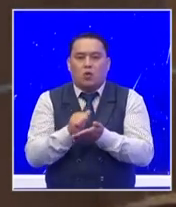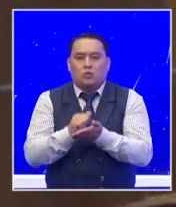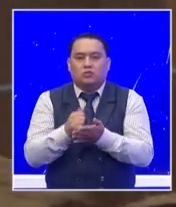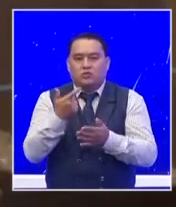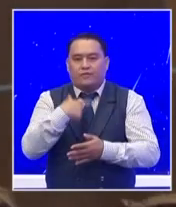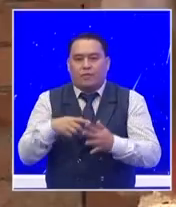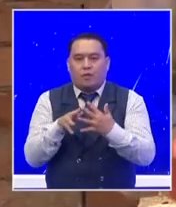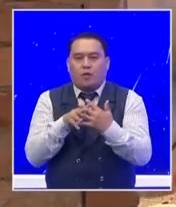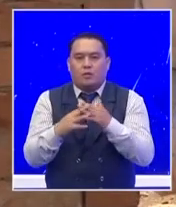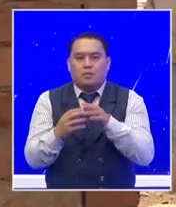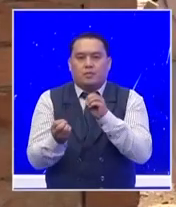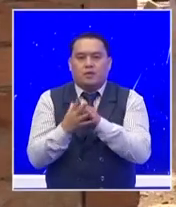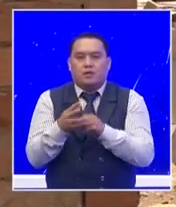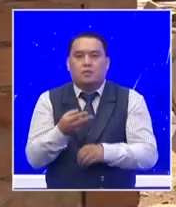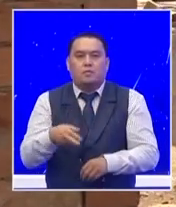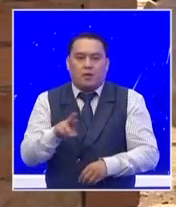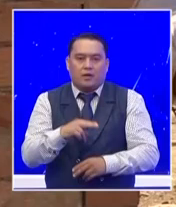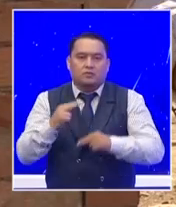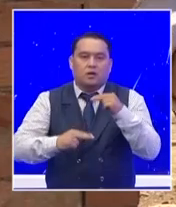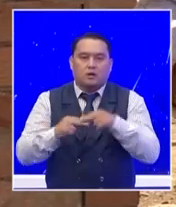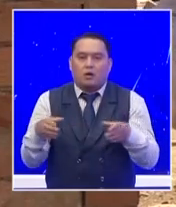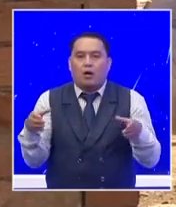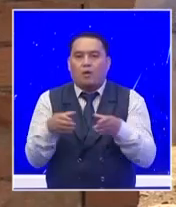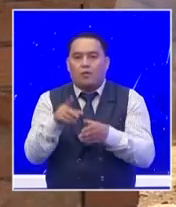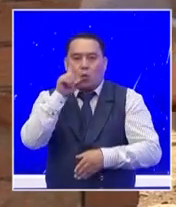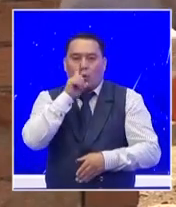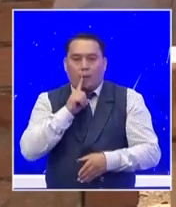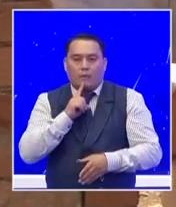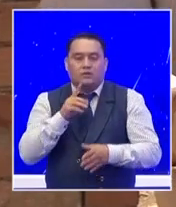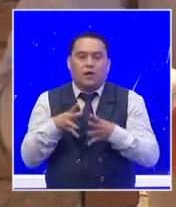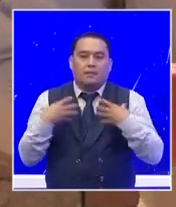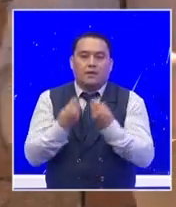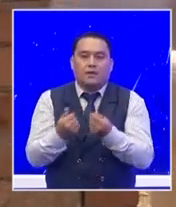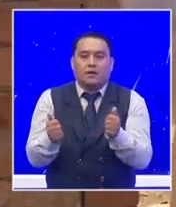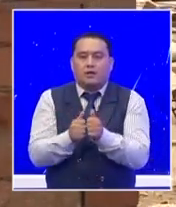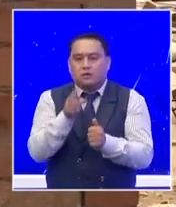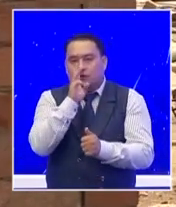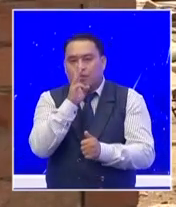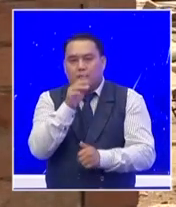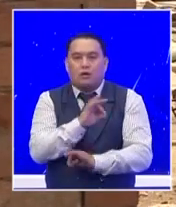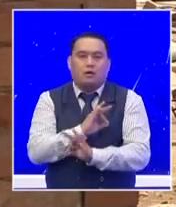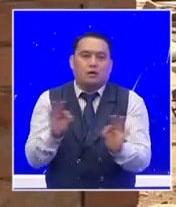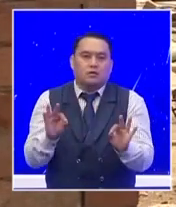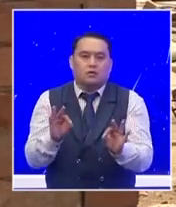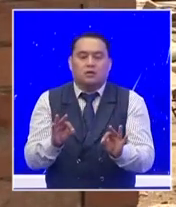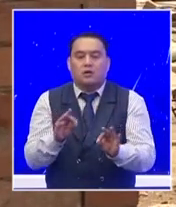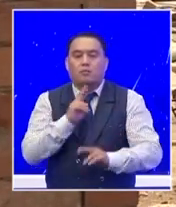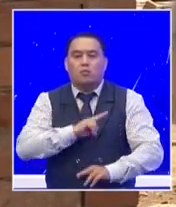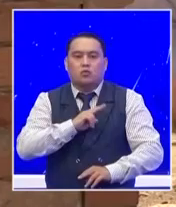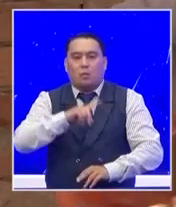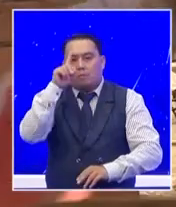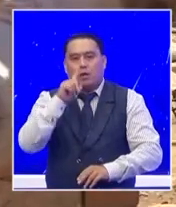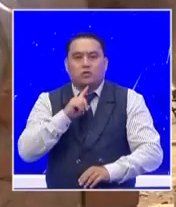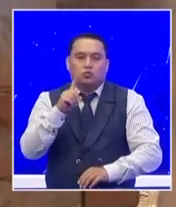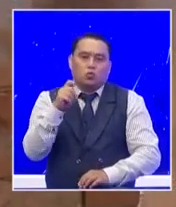ауле. С 15 мая я работаю в этой строительной компании. Мне удобно, семья рядом. Заработная плата хорошая, зависит от выработки. В месяц